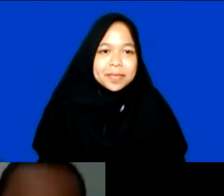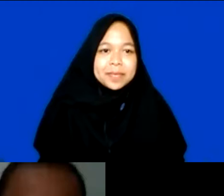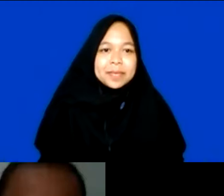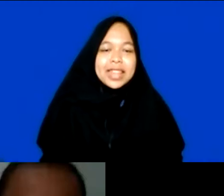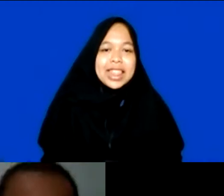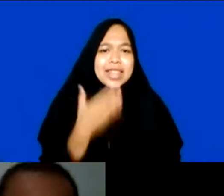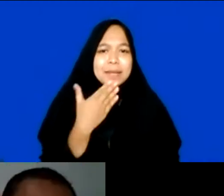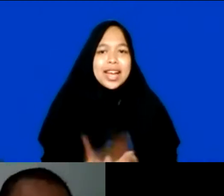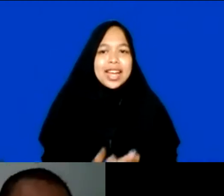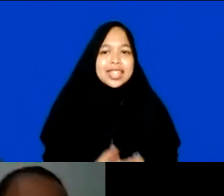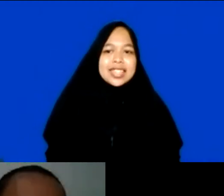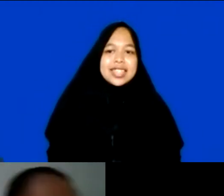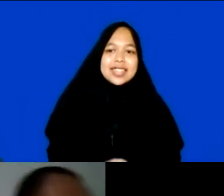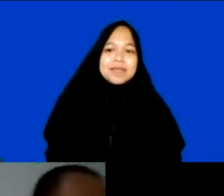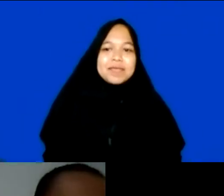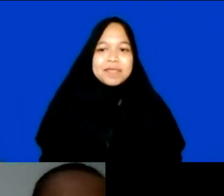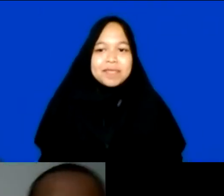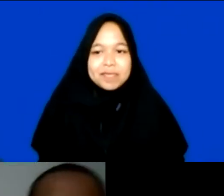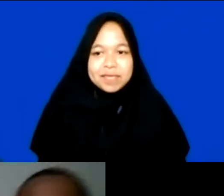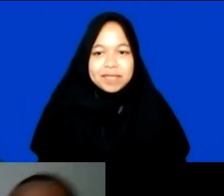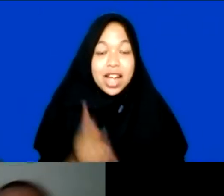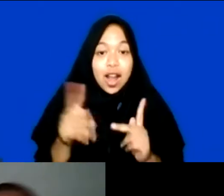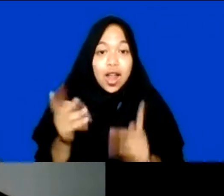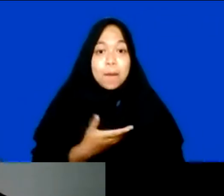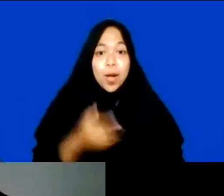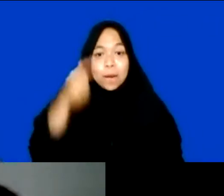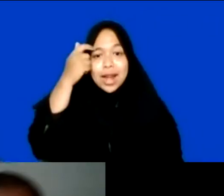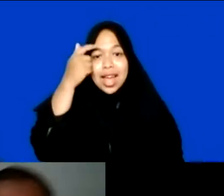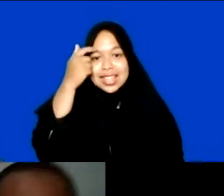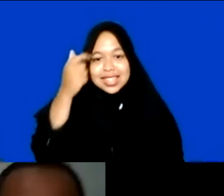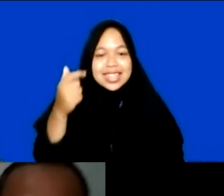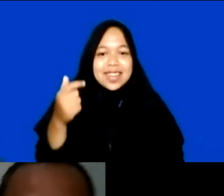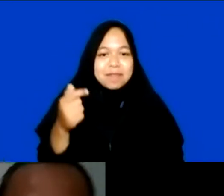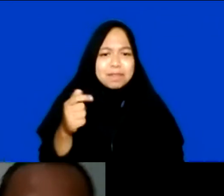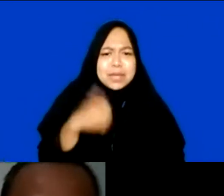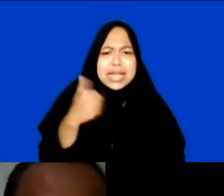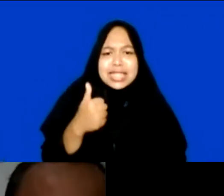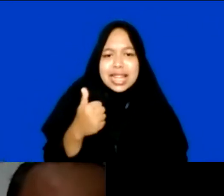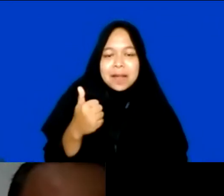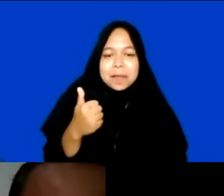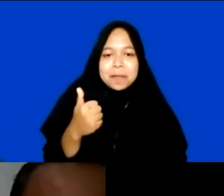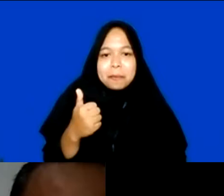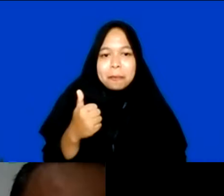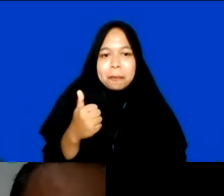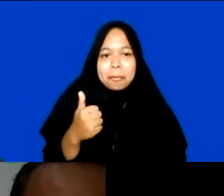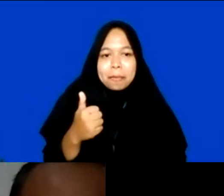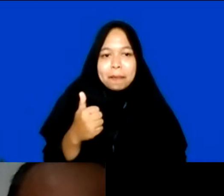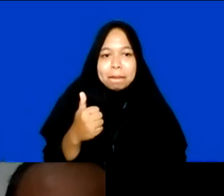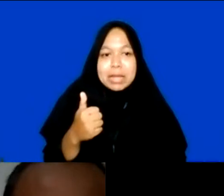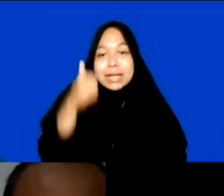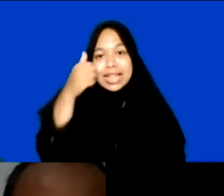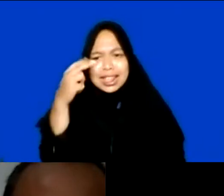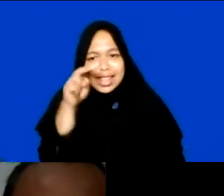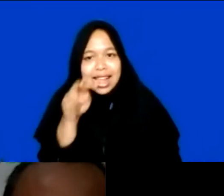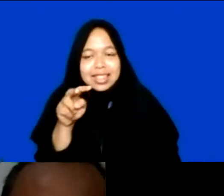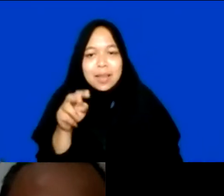kasih Pak Samsuar. Mungkin kalau mau belajar lebih dalam lagi bisa studi banding juga ke pendidikan Kriya UNY, Pak, untuk